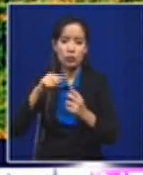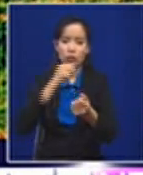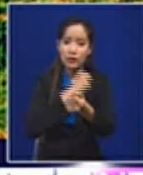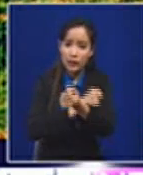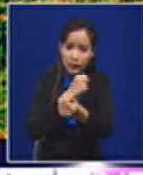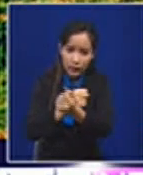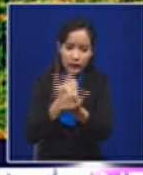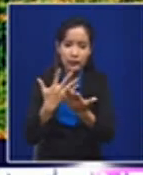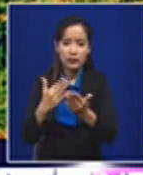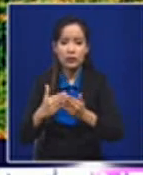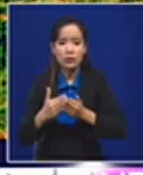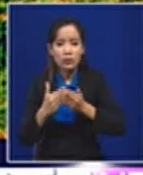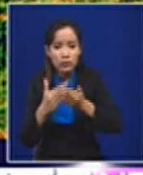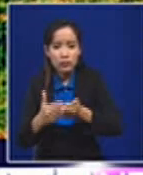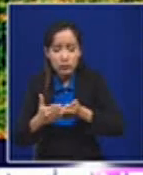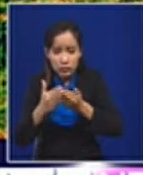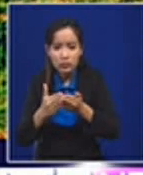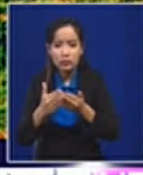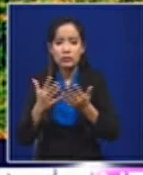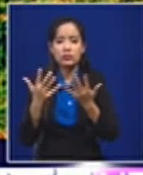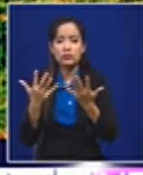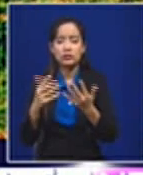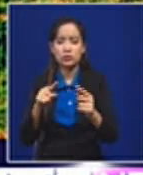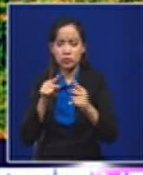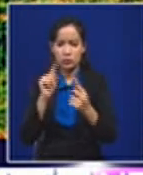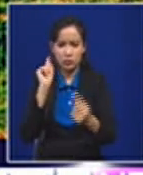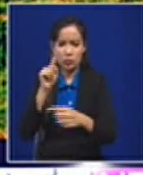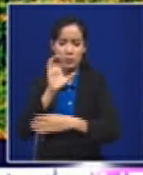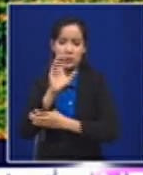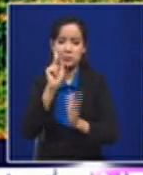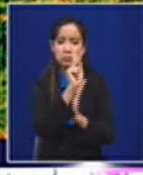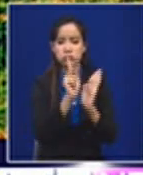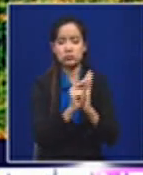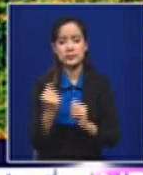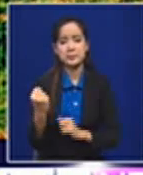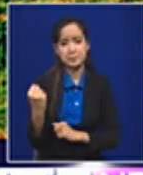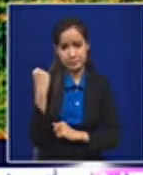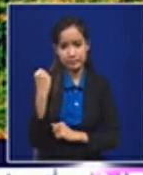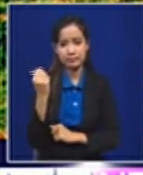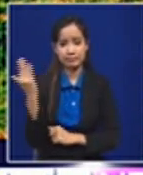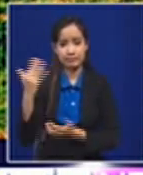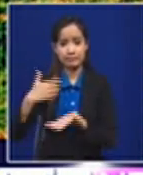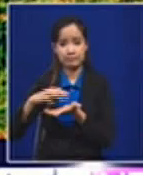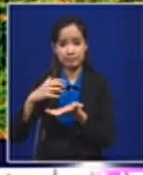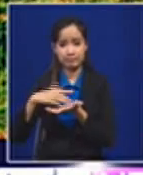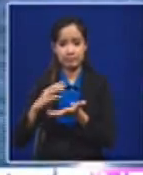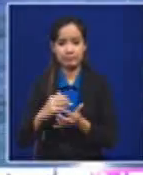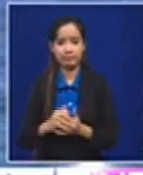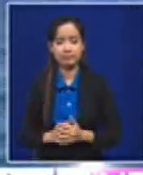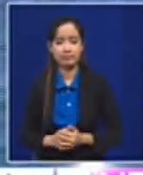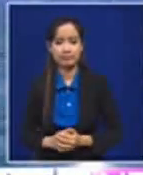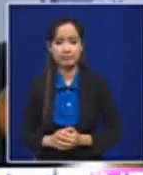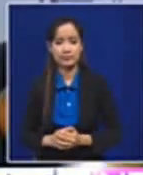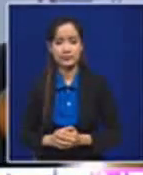การดูแลเรือประมงรวมไปถึงการบังคับใช้กฎหมายอย่างเคร่งครัดติดตามได้จากรายงานค่ะ